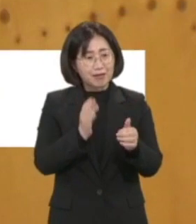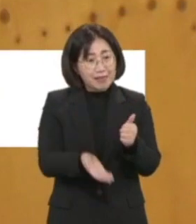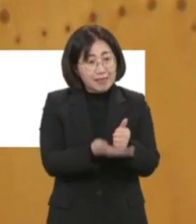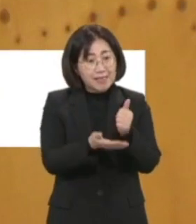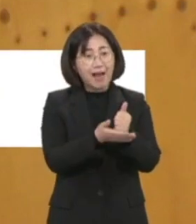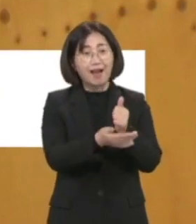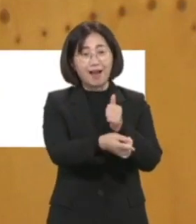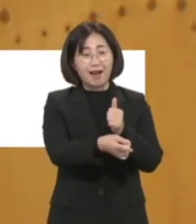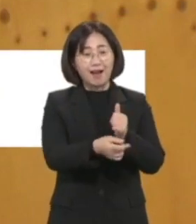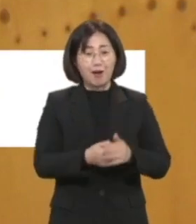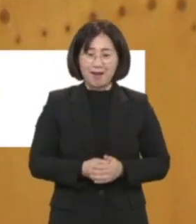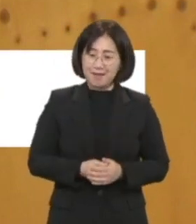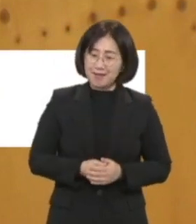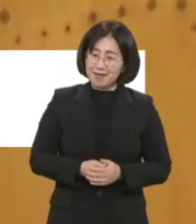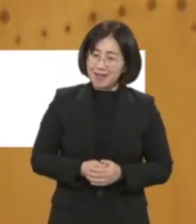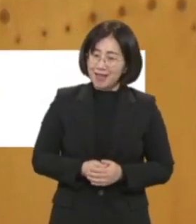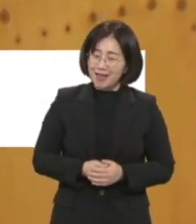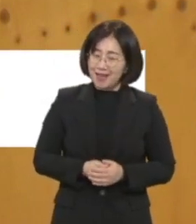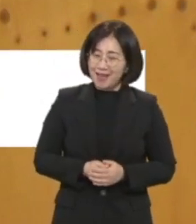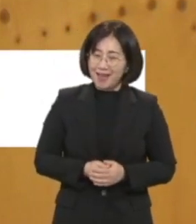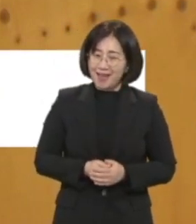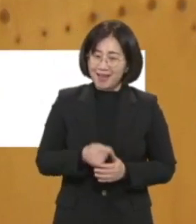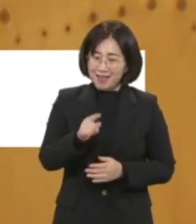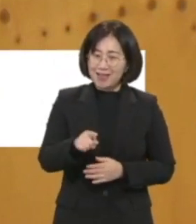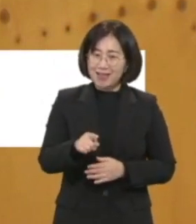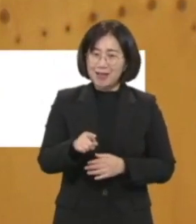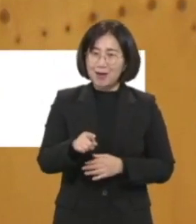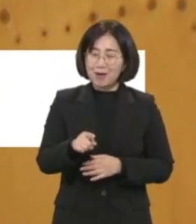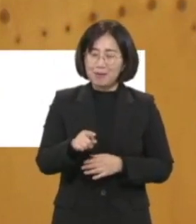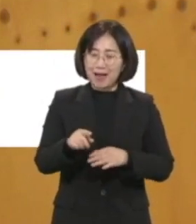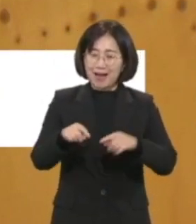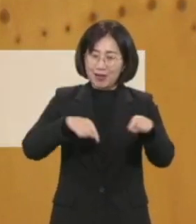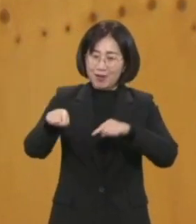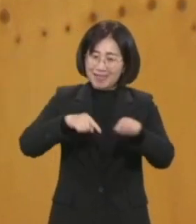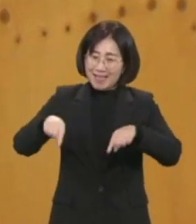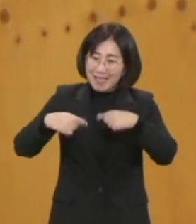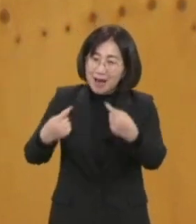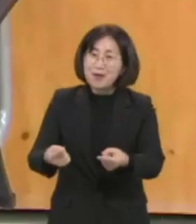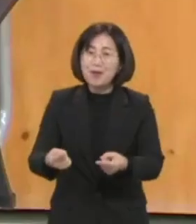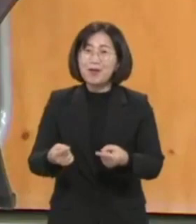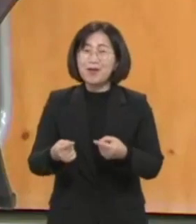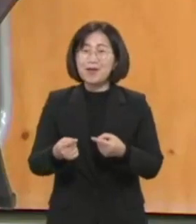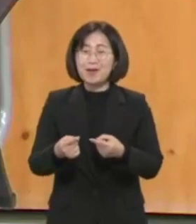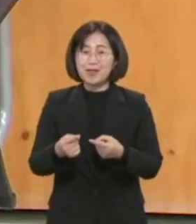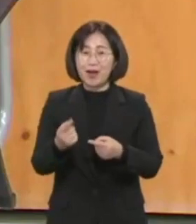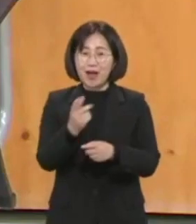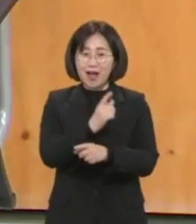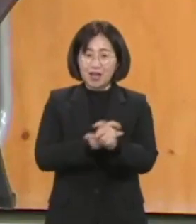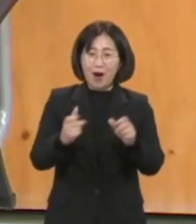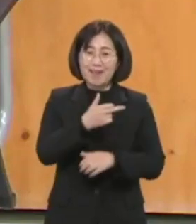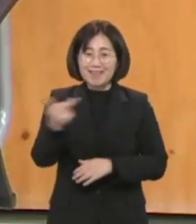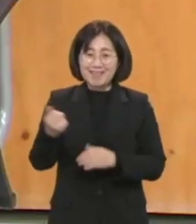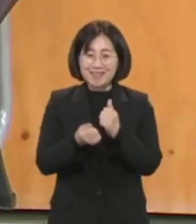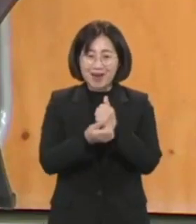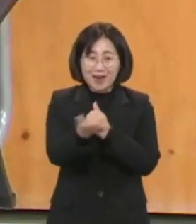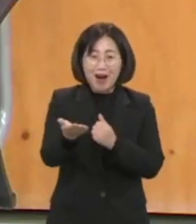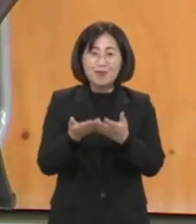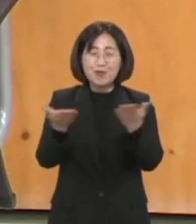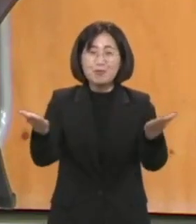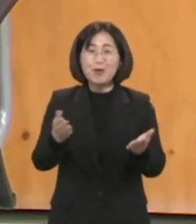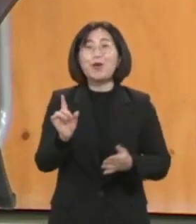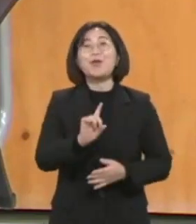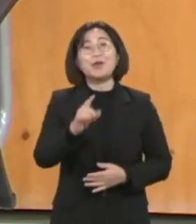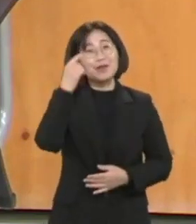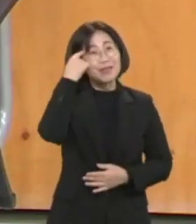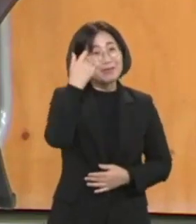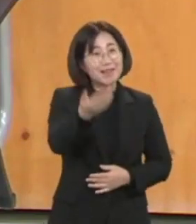현실 정치 참여에서 더 큰 영향력을 미치는 건 어떻게 생각하십니까 지금 현실 정치가 사실